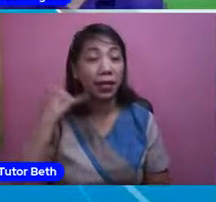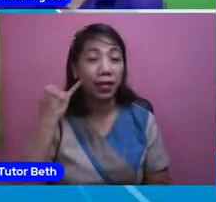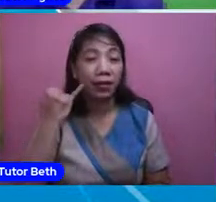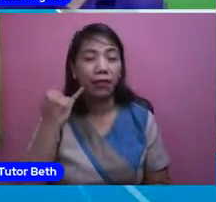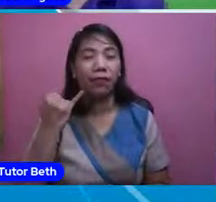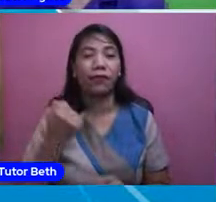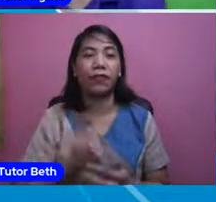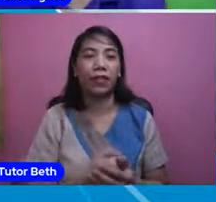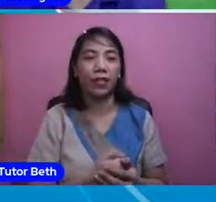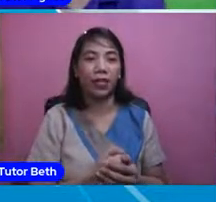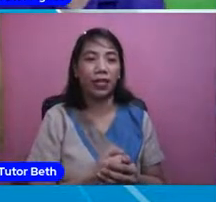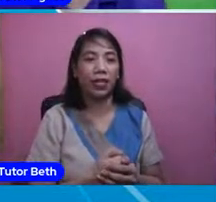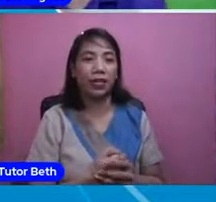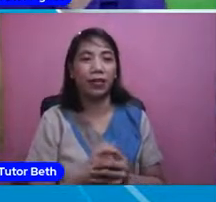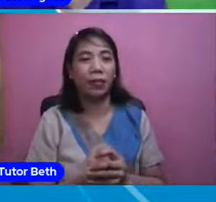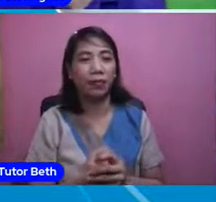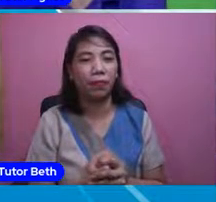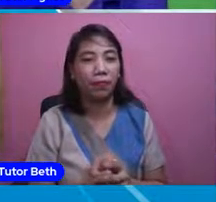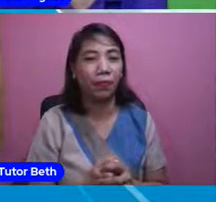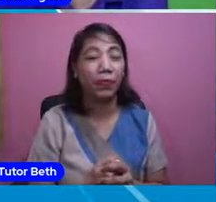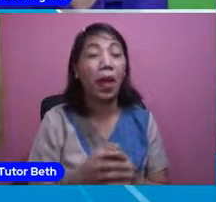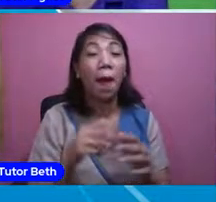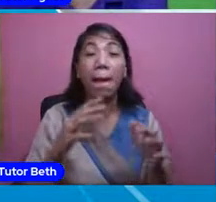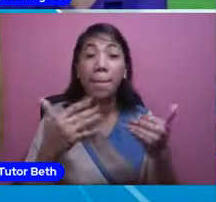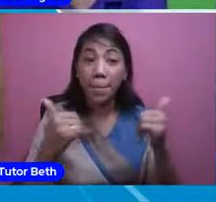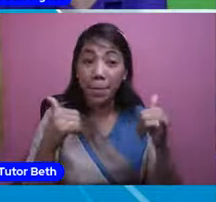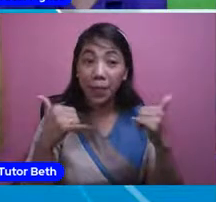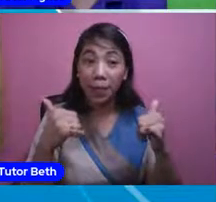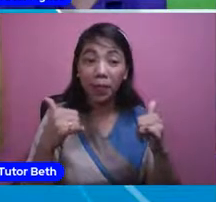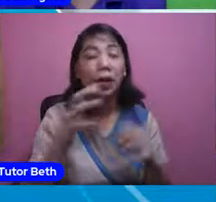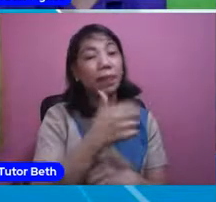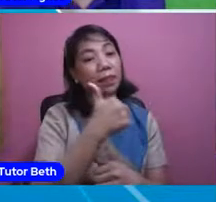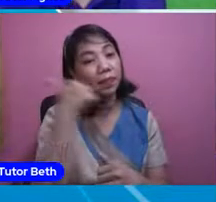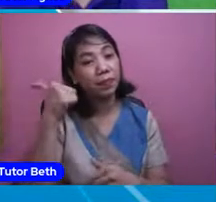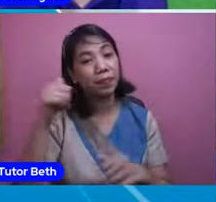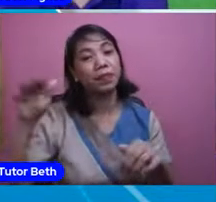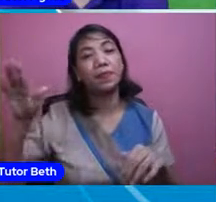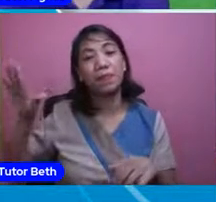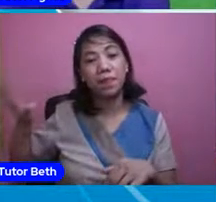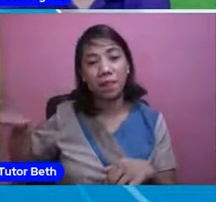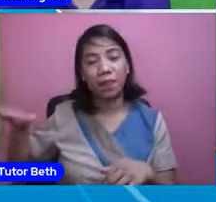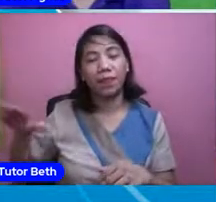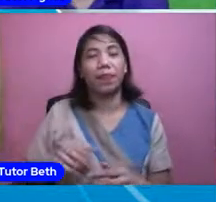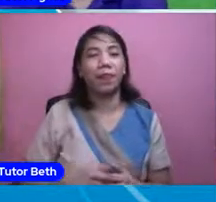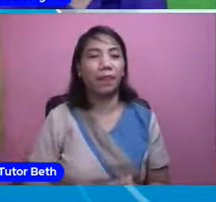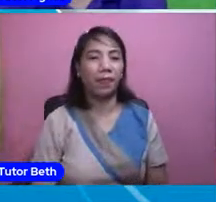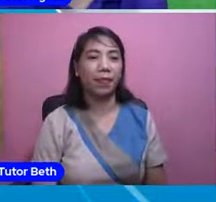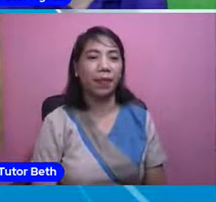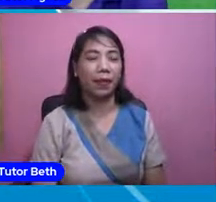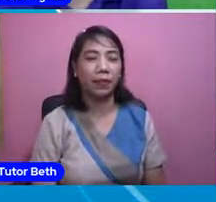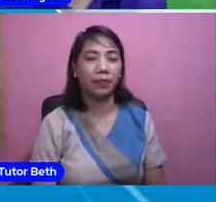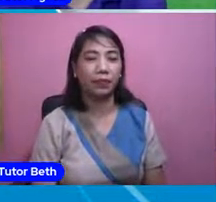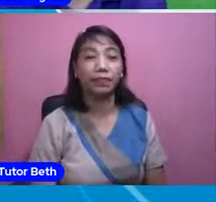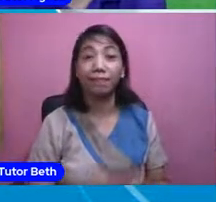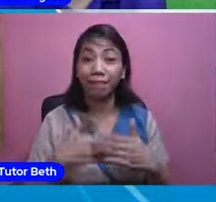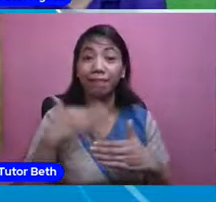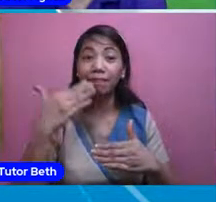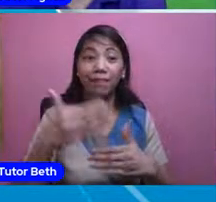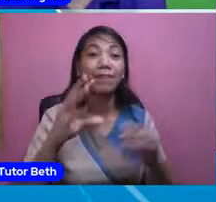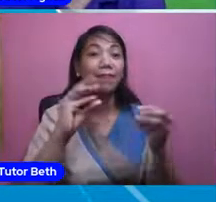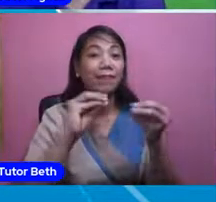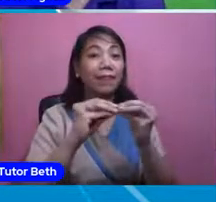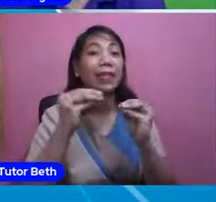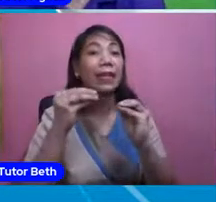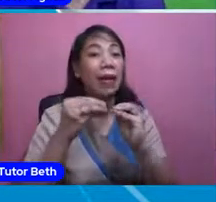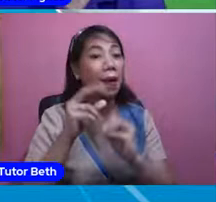nararanasan ni Jennifer na makipaglaro sa ibang bata sa parke. Okay, next. Number three na tayo.